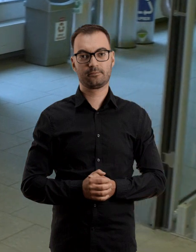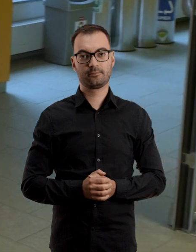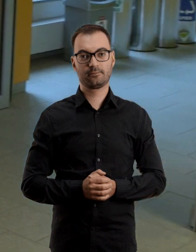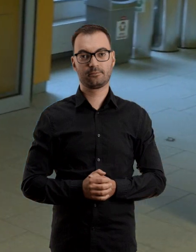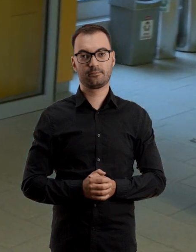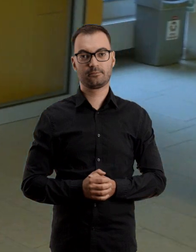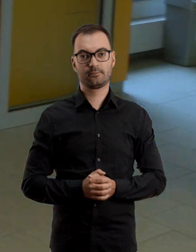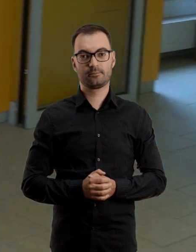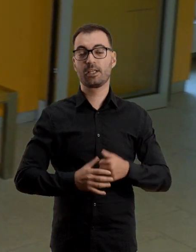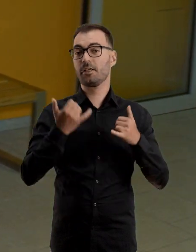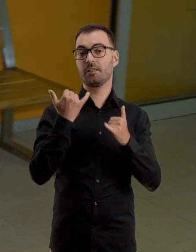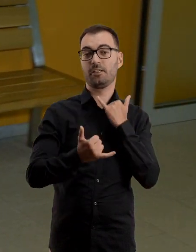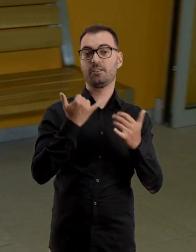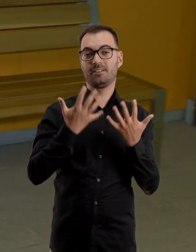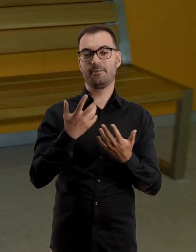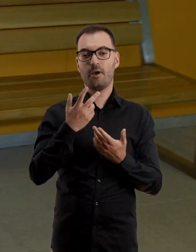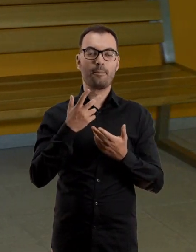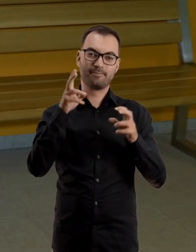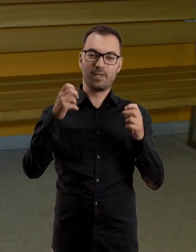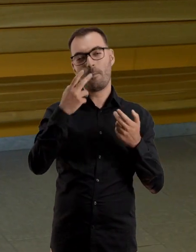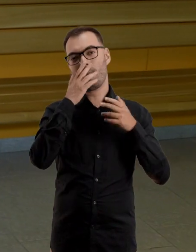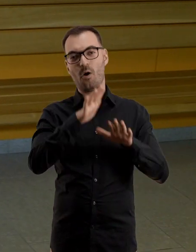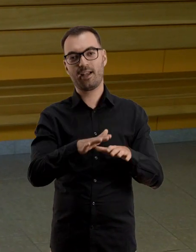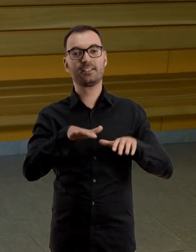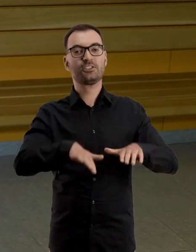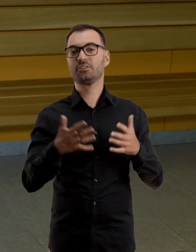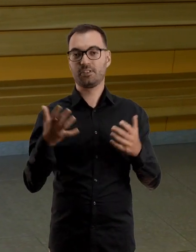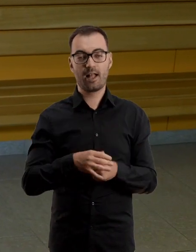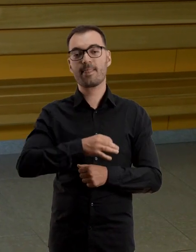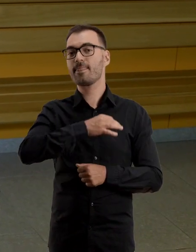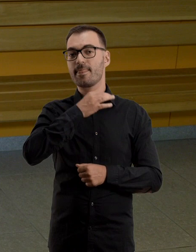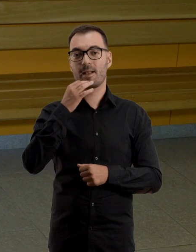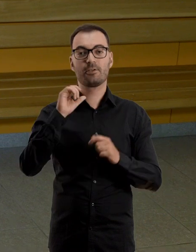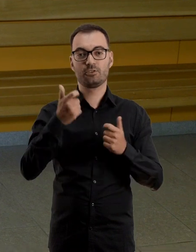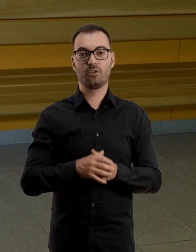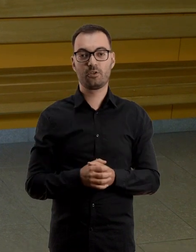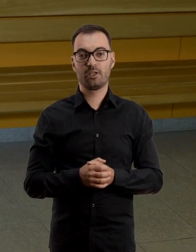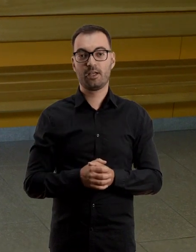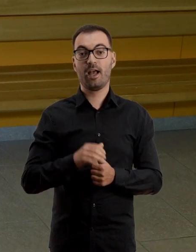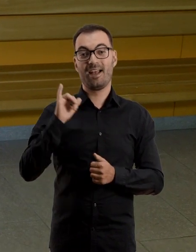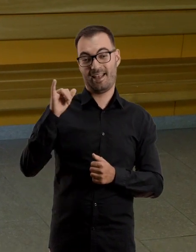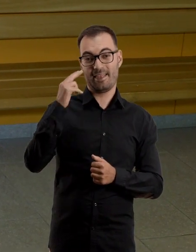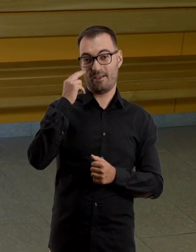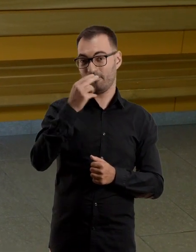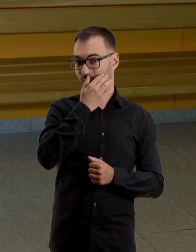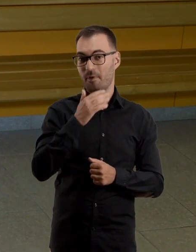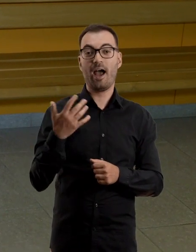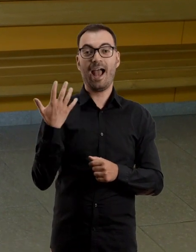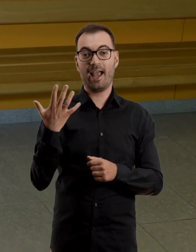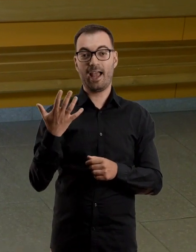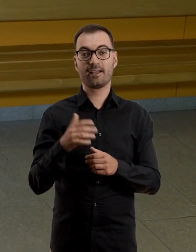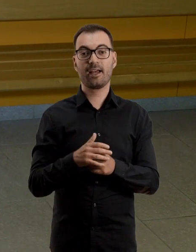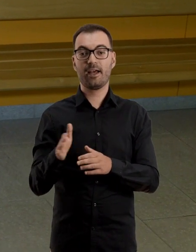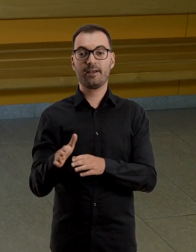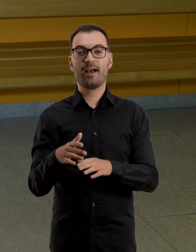Kiedy chcemy wskazać miejsce do siedzenia, wówczas najlepiej położyć dłoń osoby niewidomej